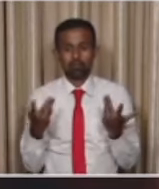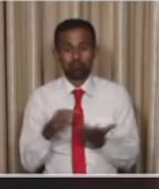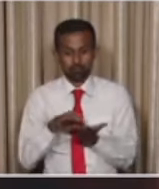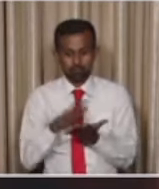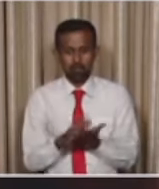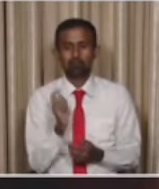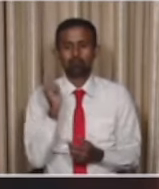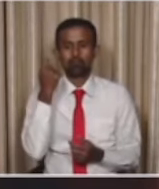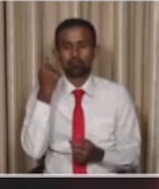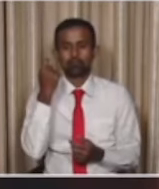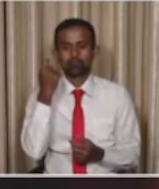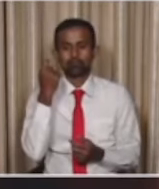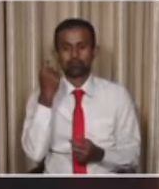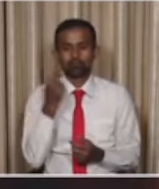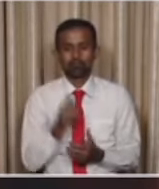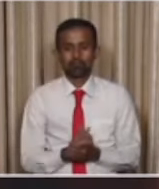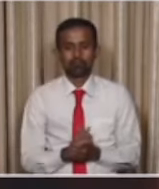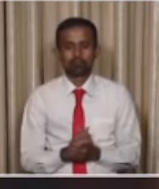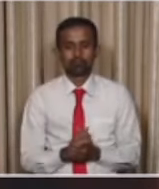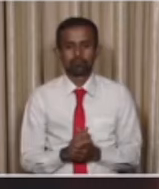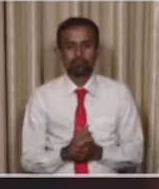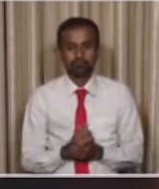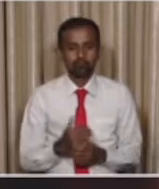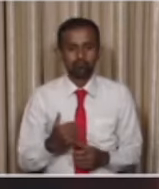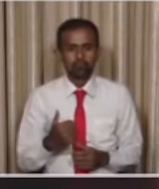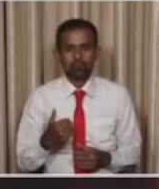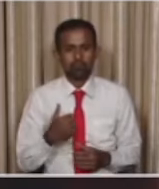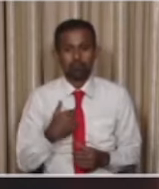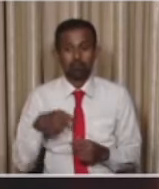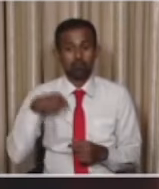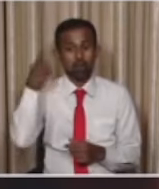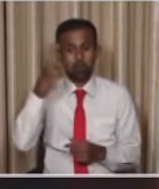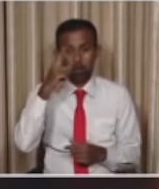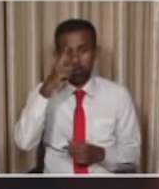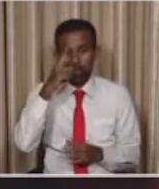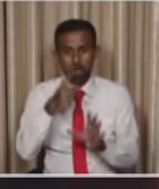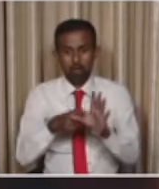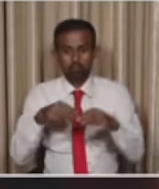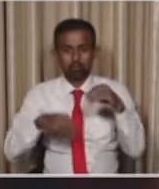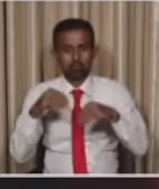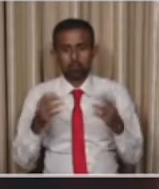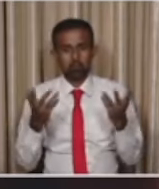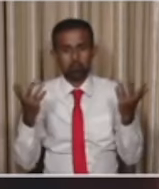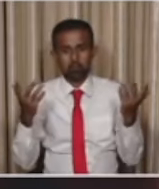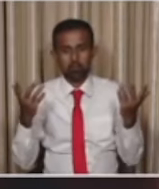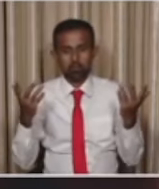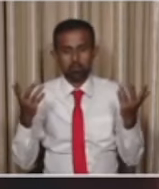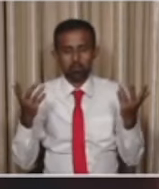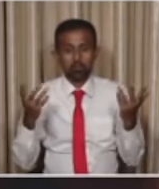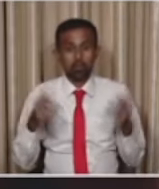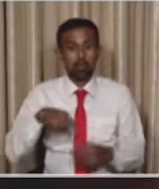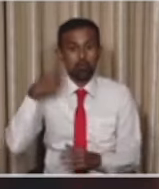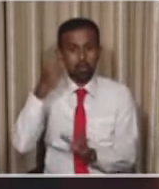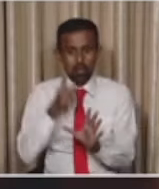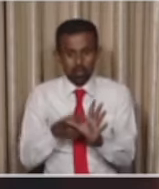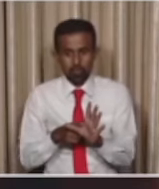අනිවාර්යෙන්ම දිනනවා. ඒක නිසා අපිට මේමයි ලබන මාසේ ලබන අවුරුද්දේ ඡන්දේ තියන්න බෑ. මොකද හේතුව? ලබන